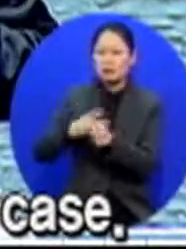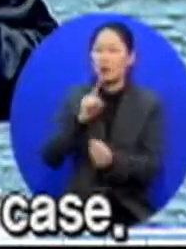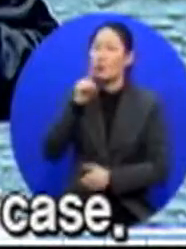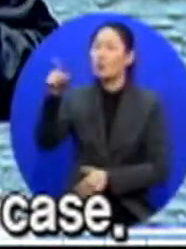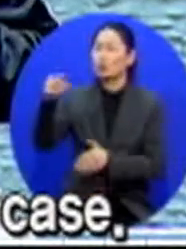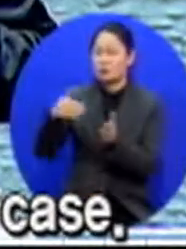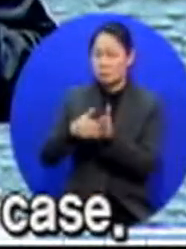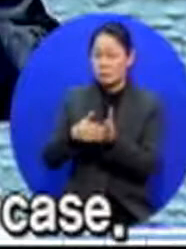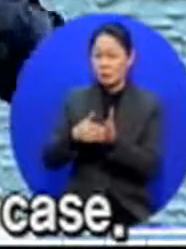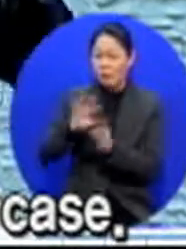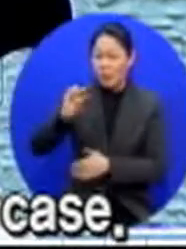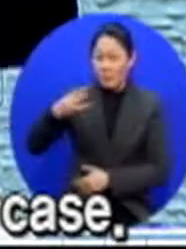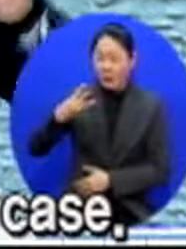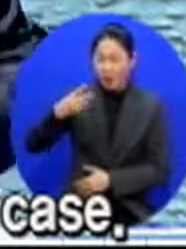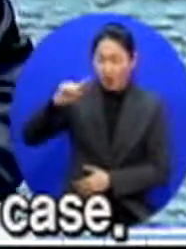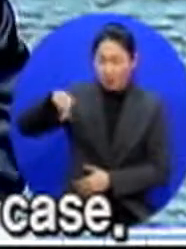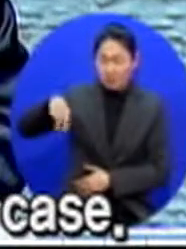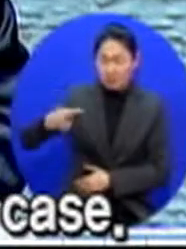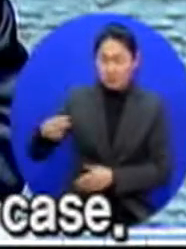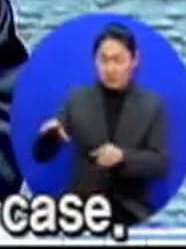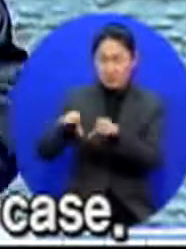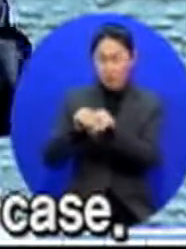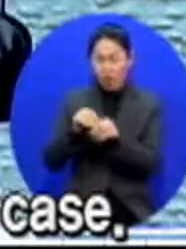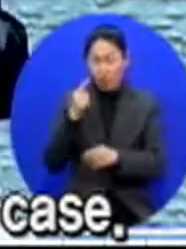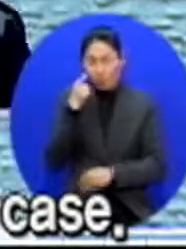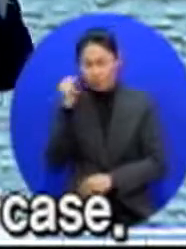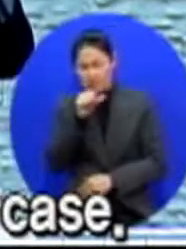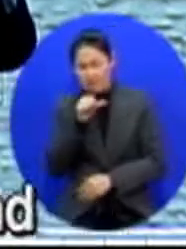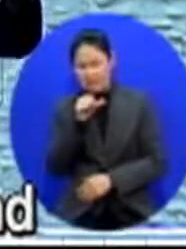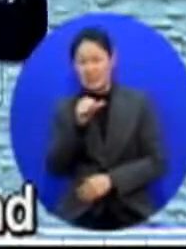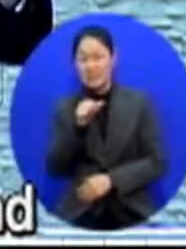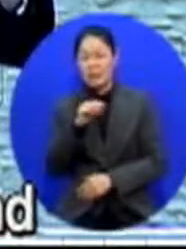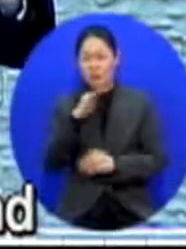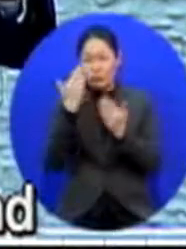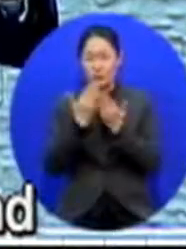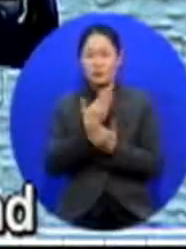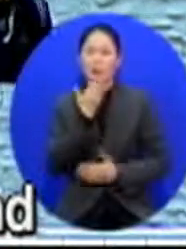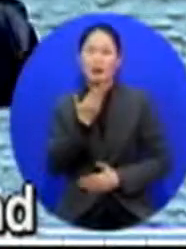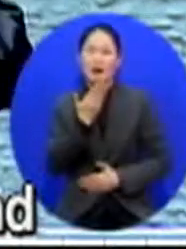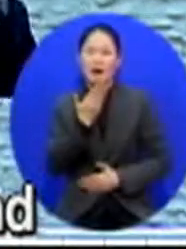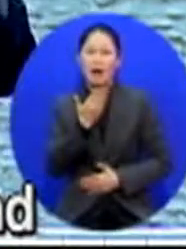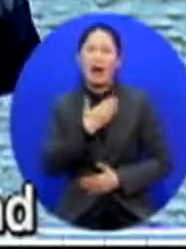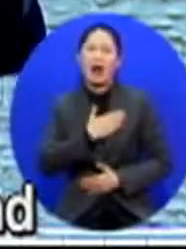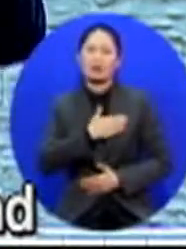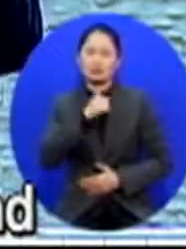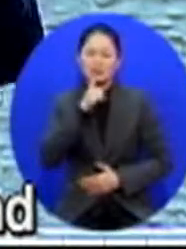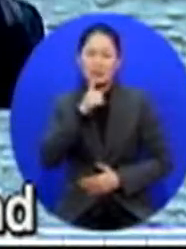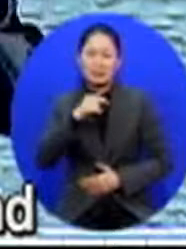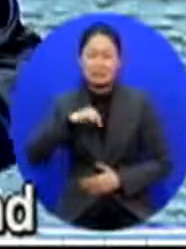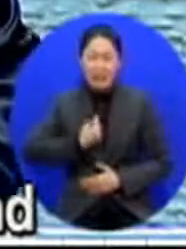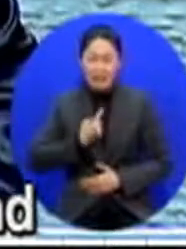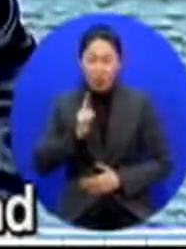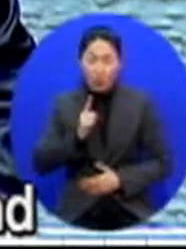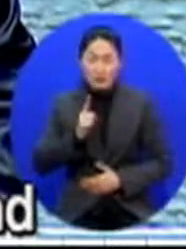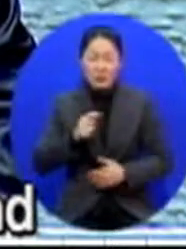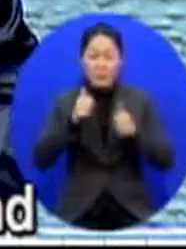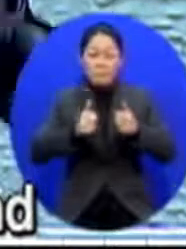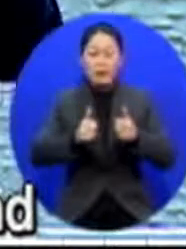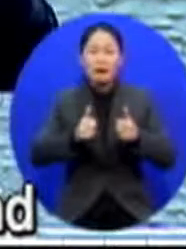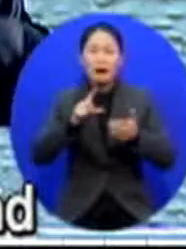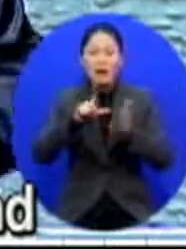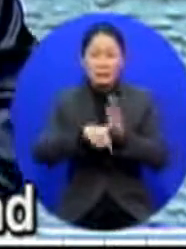이 벨리스 총독이 그는 찌가 없겠습니까 자기가 지금 어느 쪽으로 판결을 해야 정치적 1호 유익하다는 팡